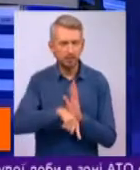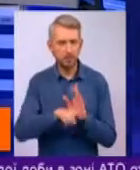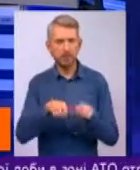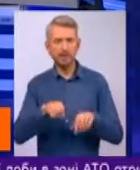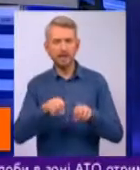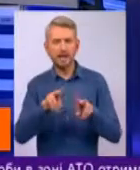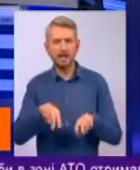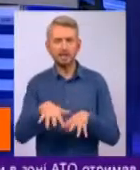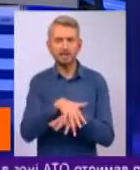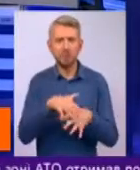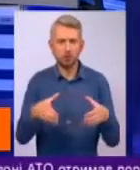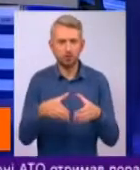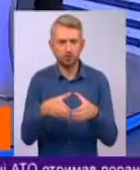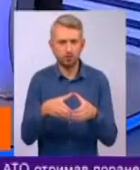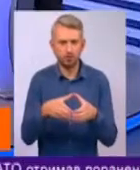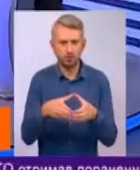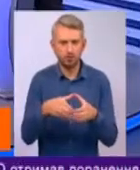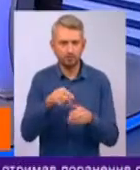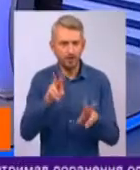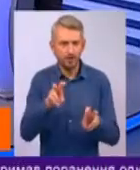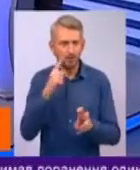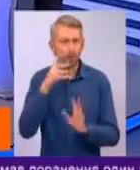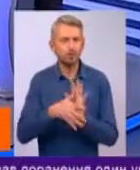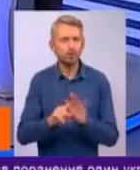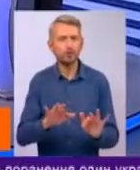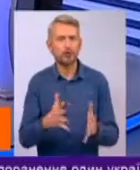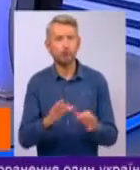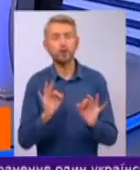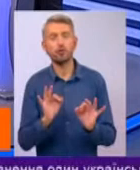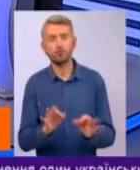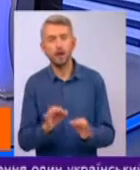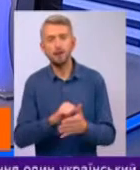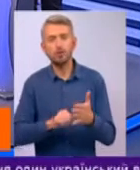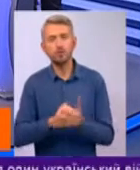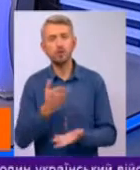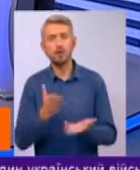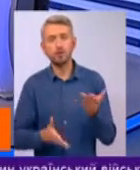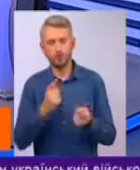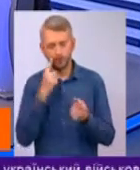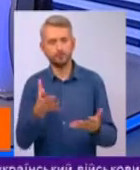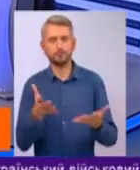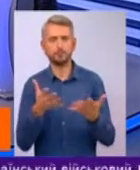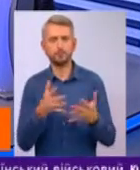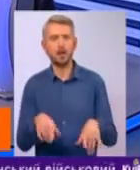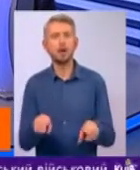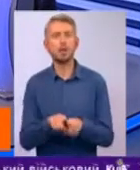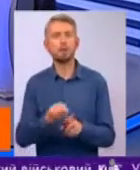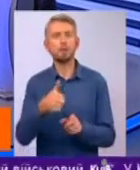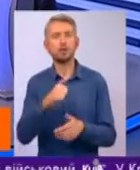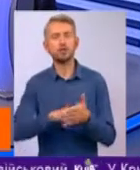експертному такому розумінні в цю тему і зрозуміти, що сталося. Хоча причина, можливо, лежить на поверхні. І так, перша